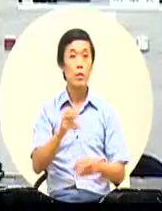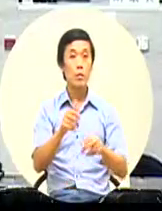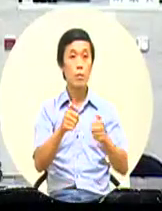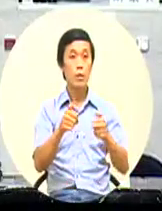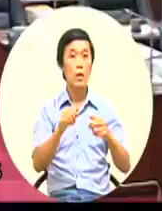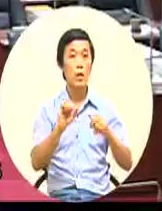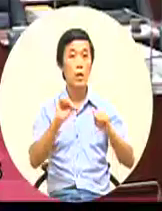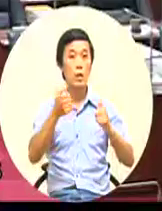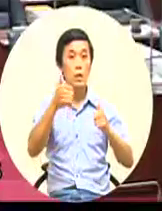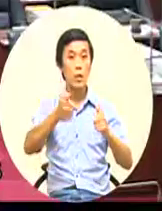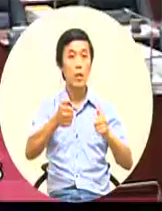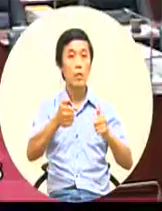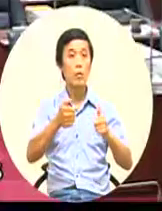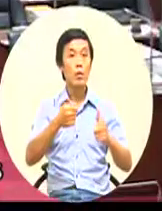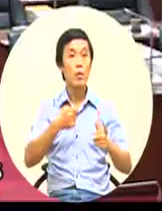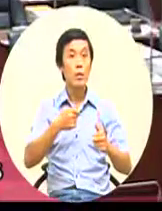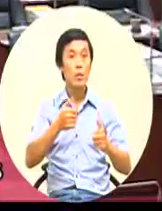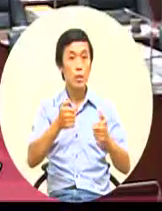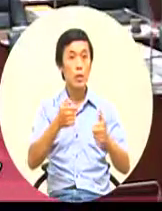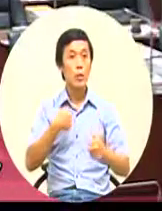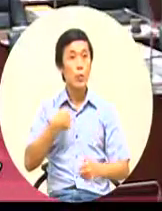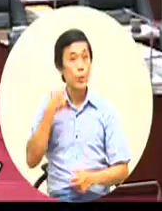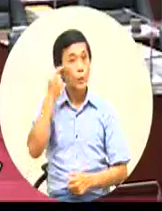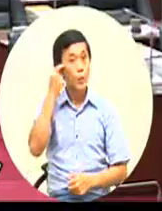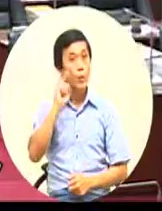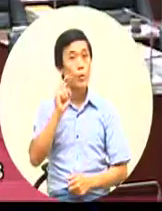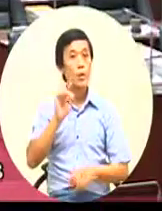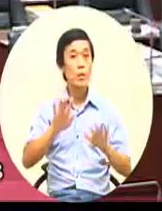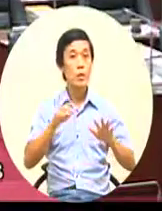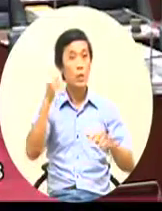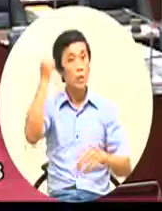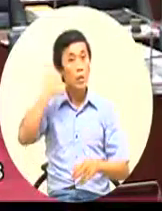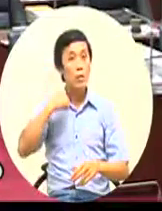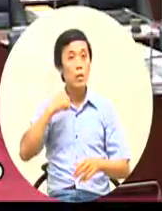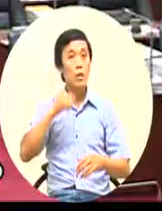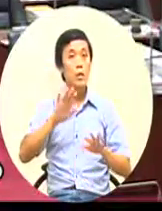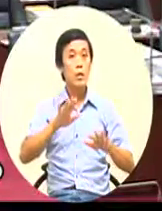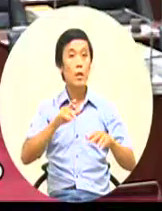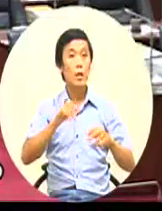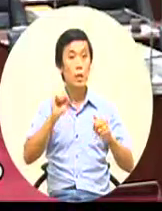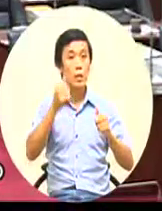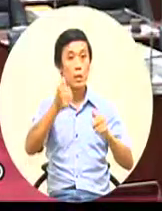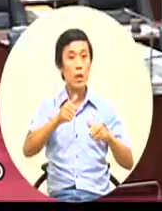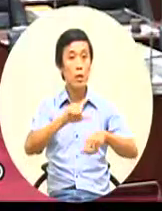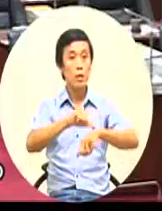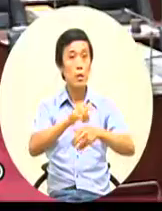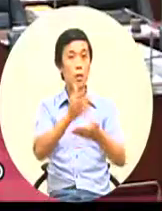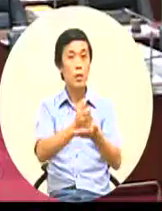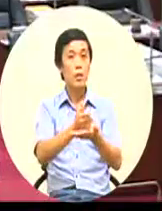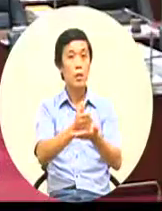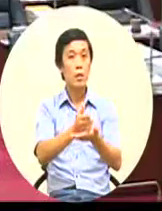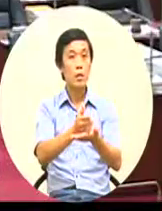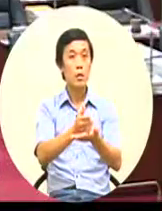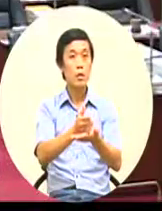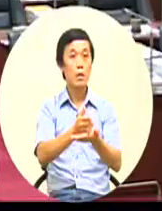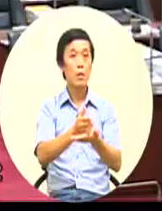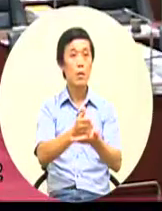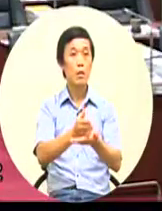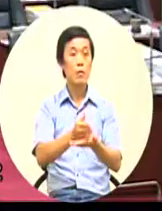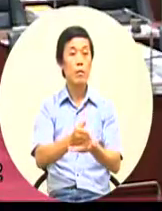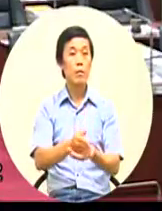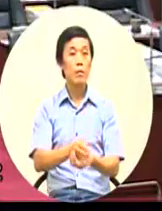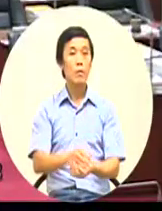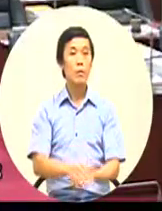谢谢议长哈。我想，今天早上有非常，也是请议长时间先暂停一下哈。 你要喊口号吗？时间暂停。 我